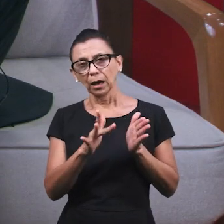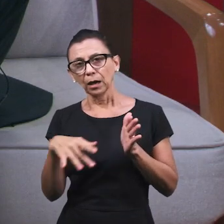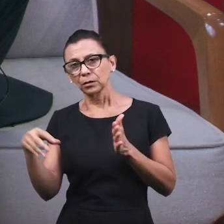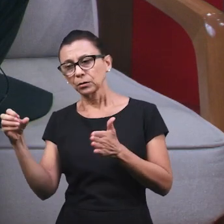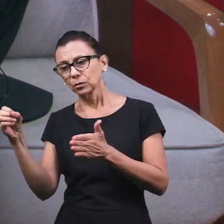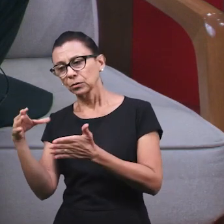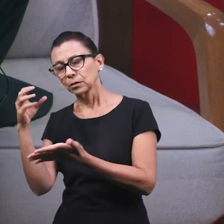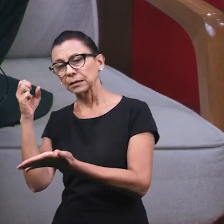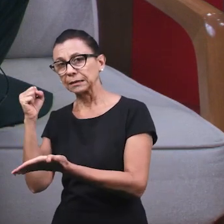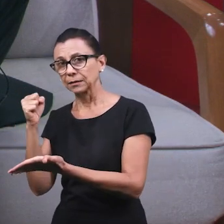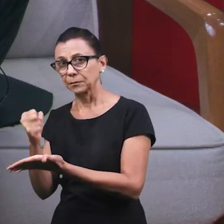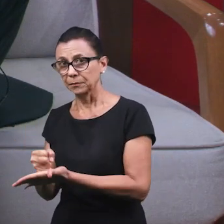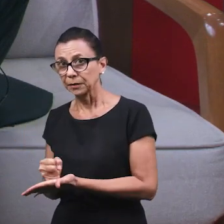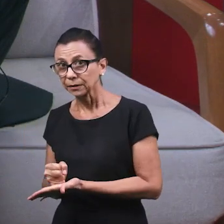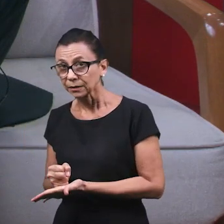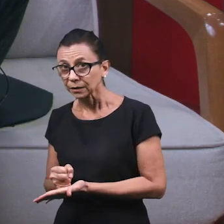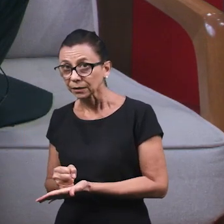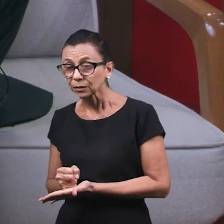Le Nouveau Testament est venu